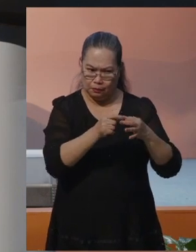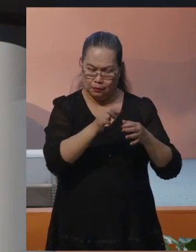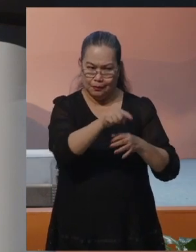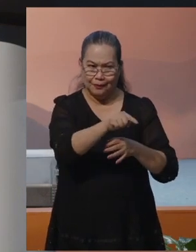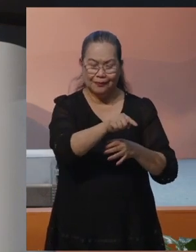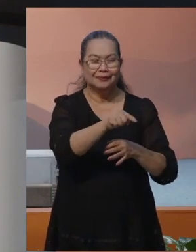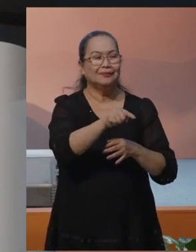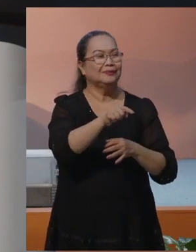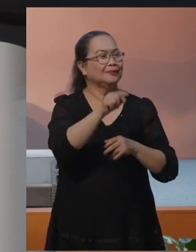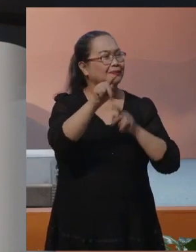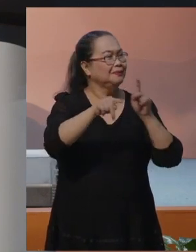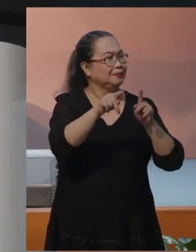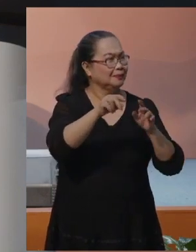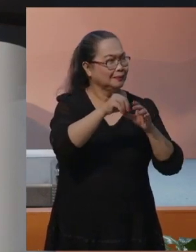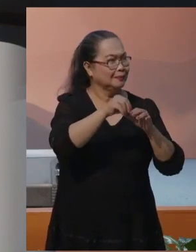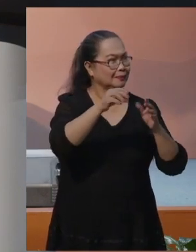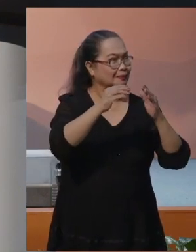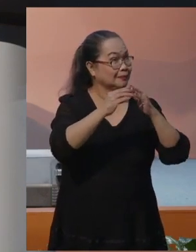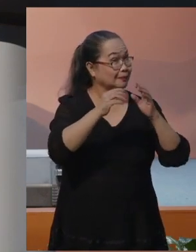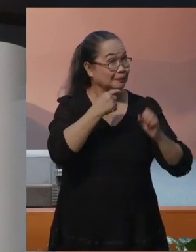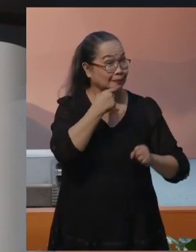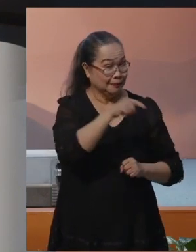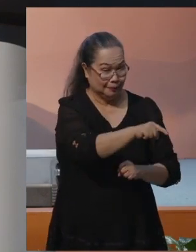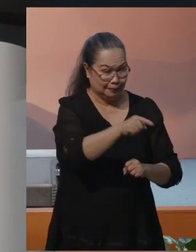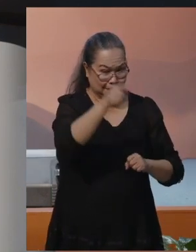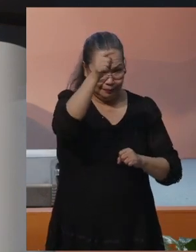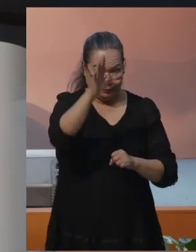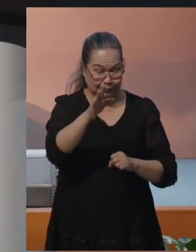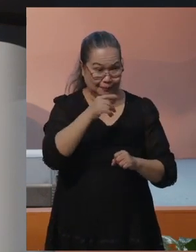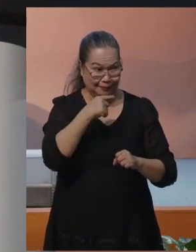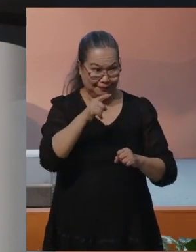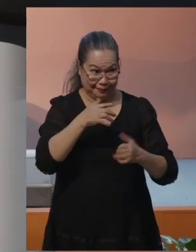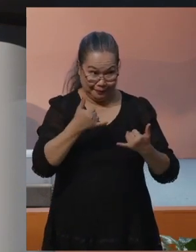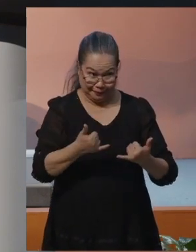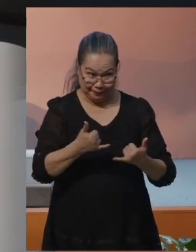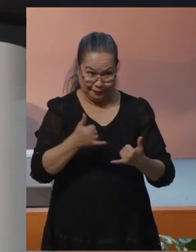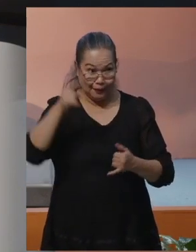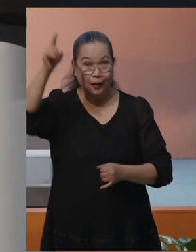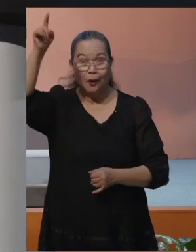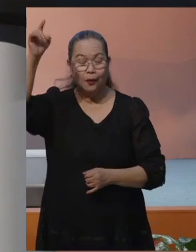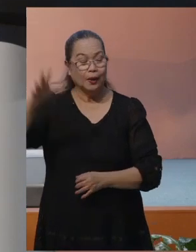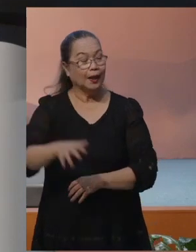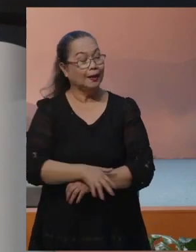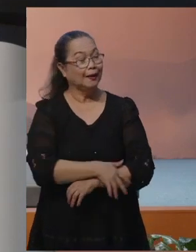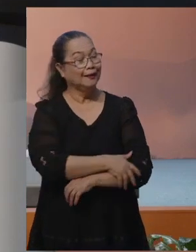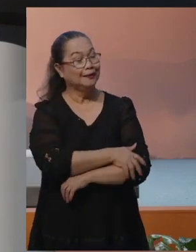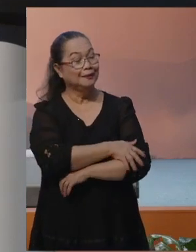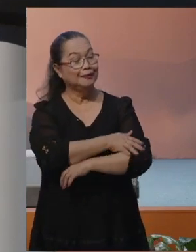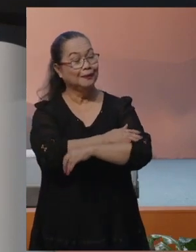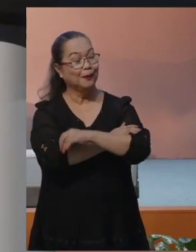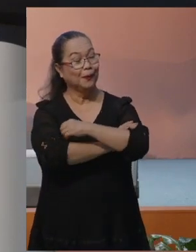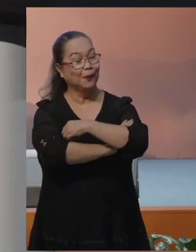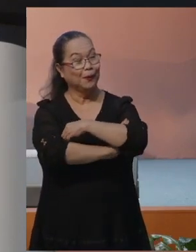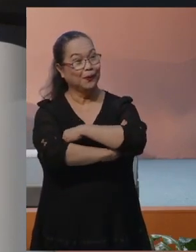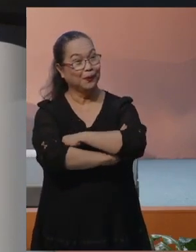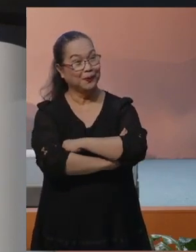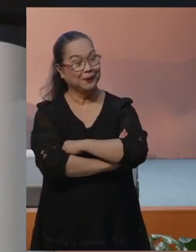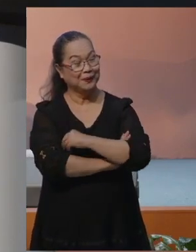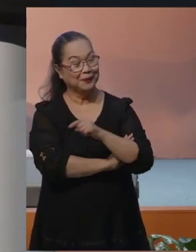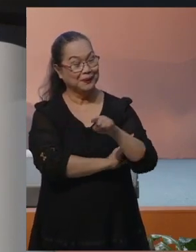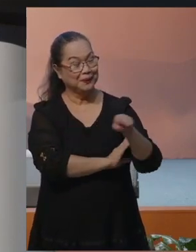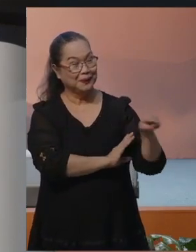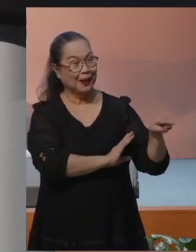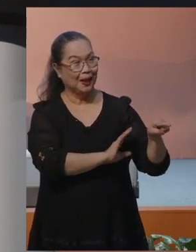ng Diyos. Ngayon naman, makikita natin ang halakhak ng Diyos sa hamon ng mga hari. Bakit ko sinabing